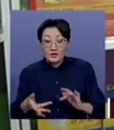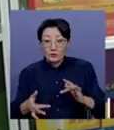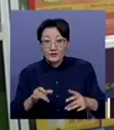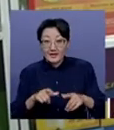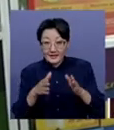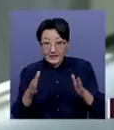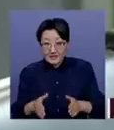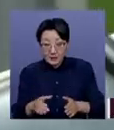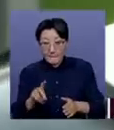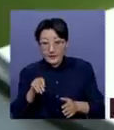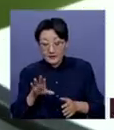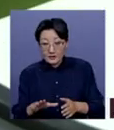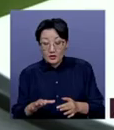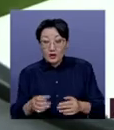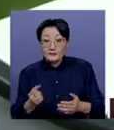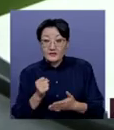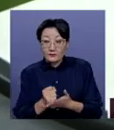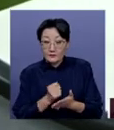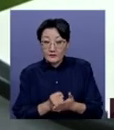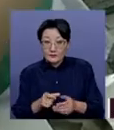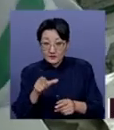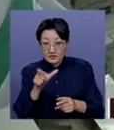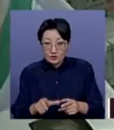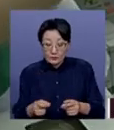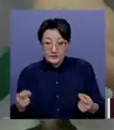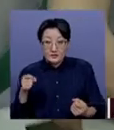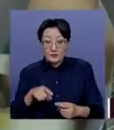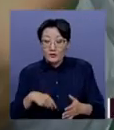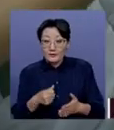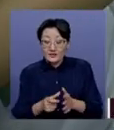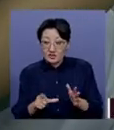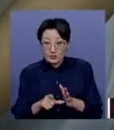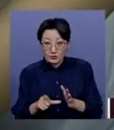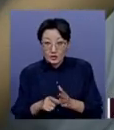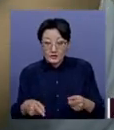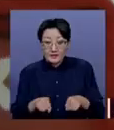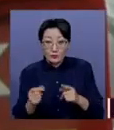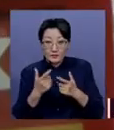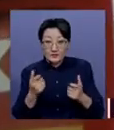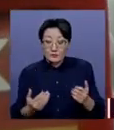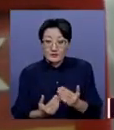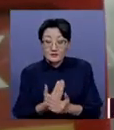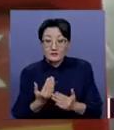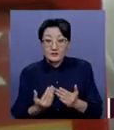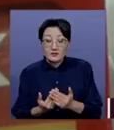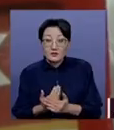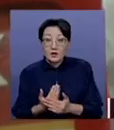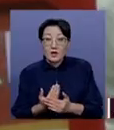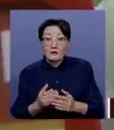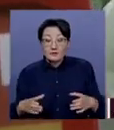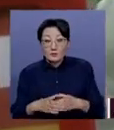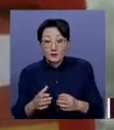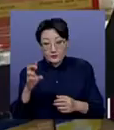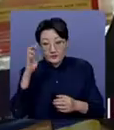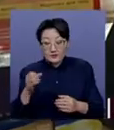кассовые аппараты тем самым не выбивали чехии клиентами соответственно не платили налоги такие данные обнародовал коми обнародовали комитете